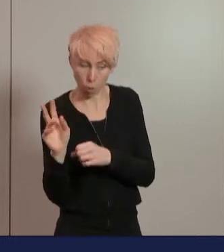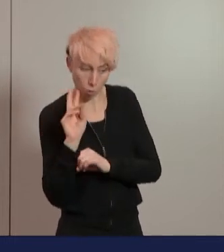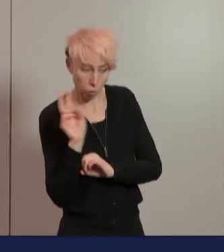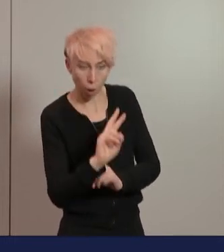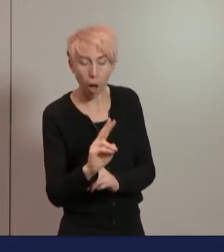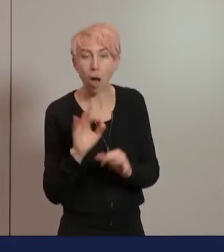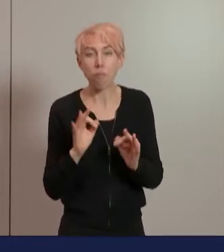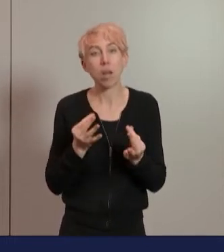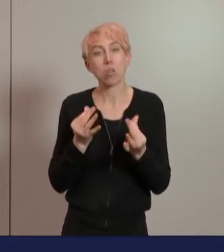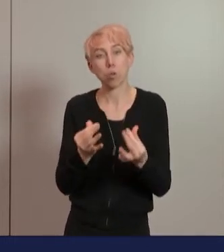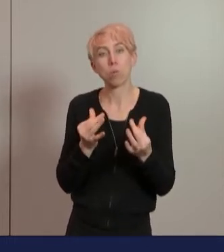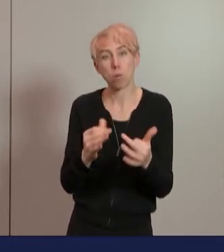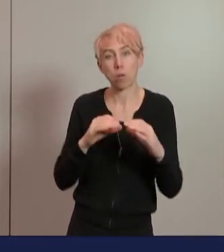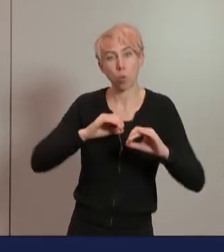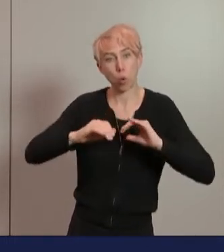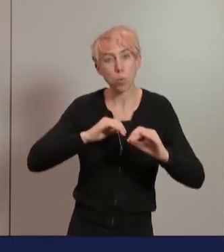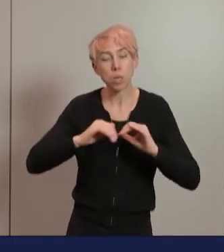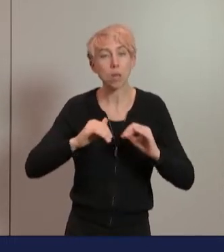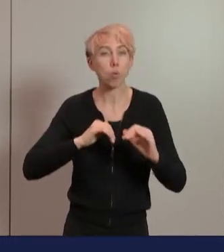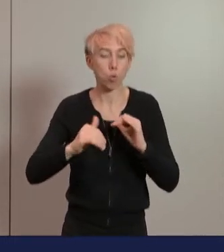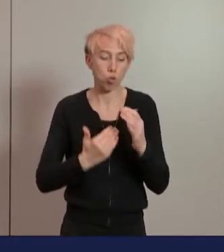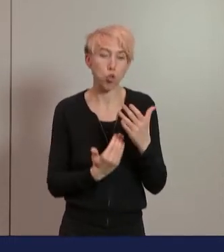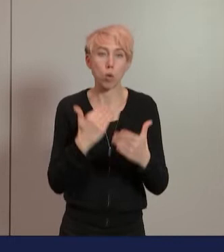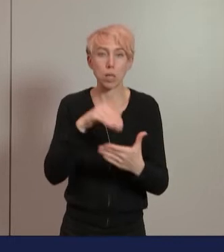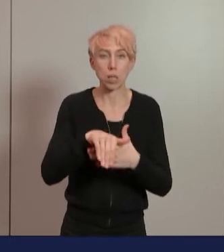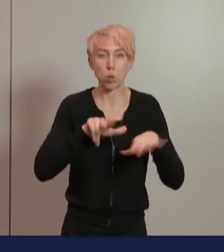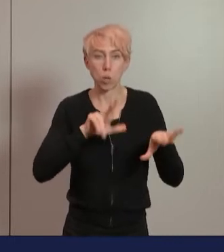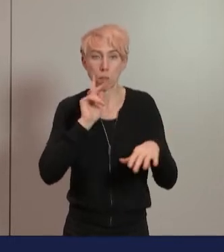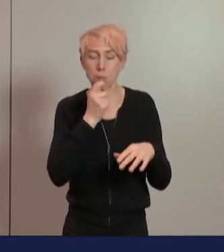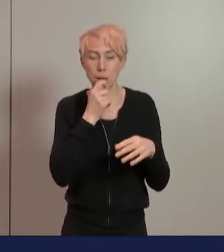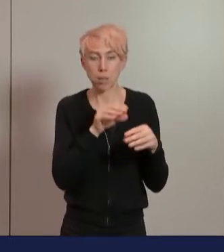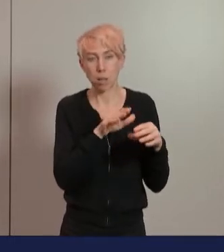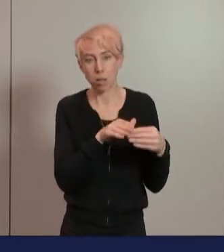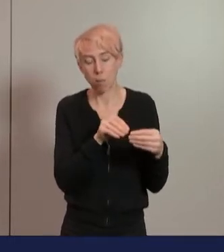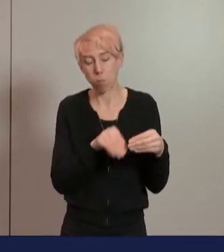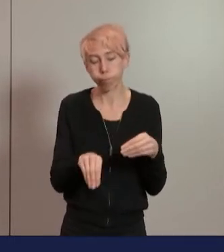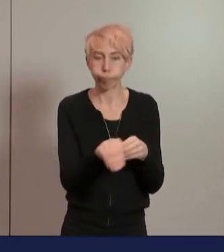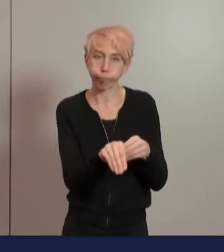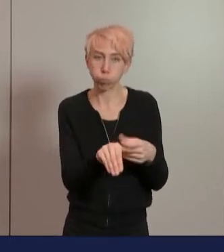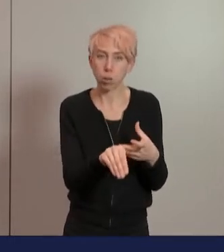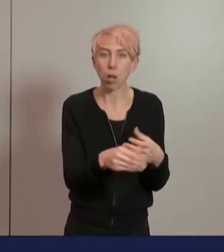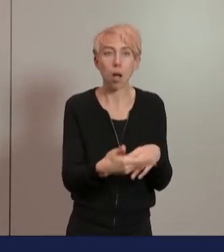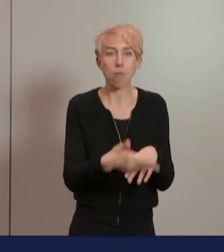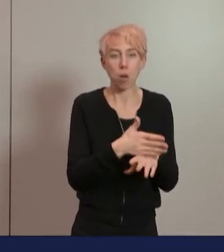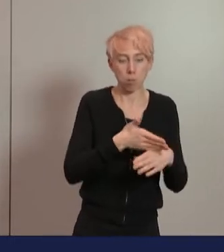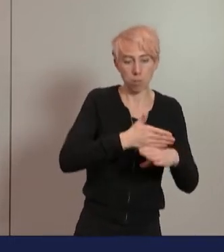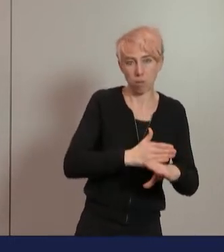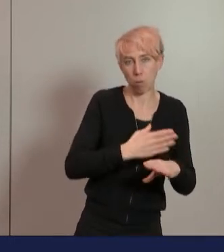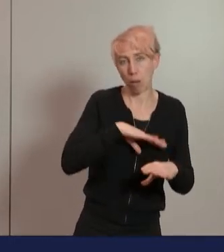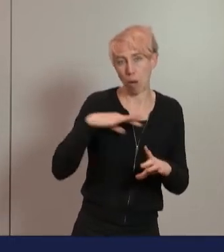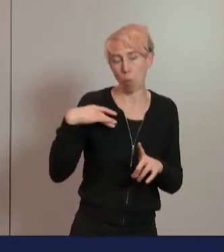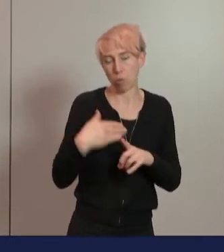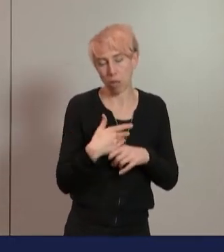volet sensibilisation-communication, donc la journée du 8 mars, on a eu un décalage et un report des événements qui étaient prévus en raison du